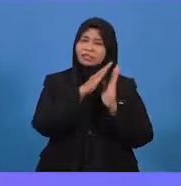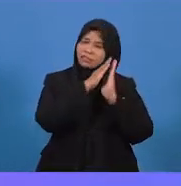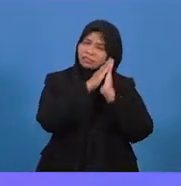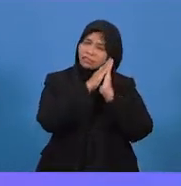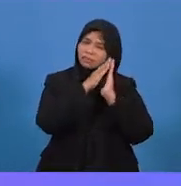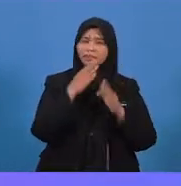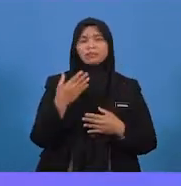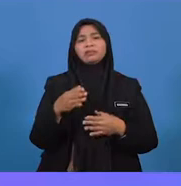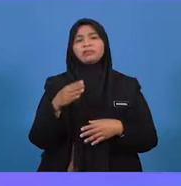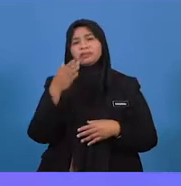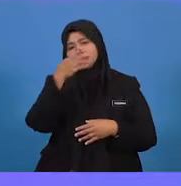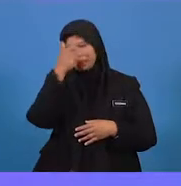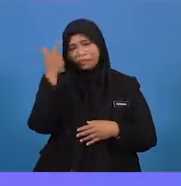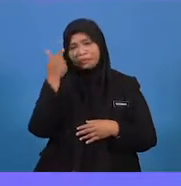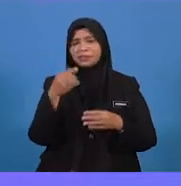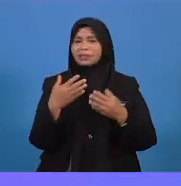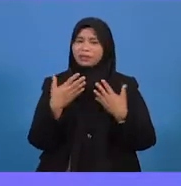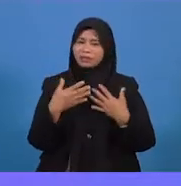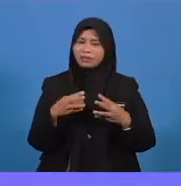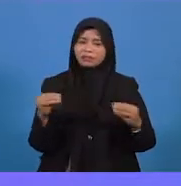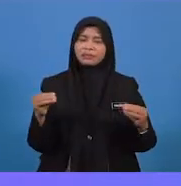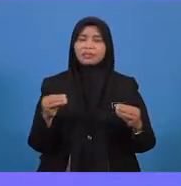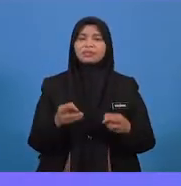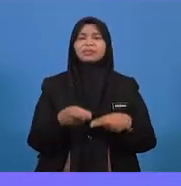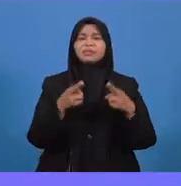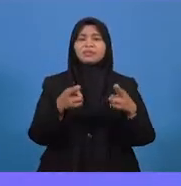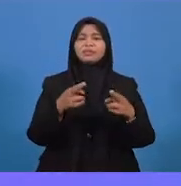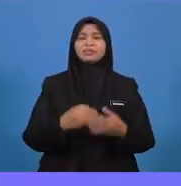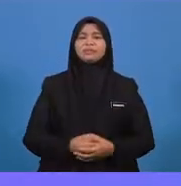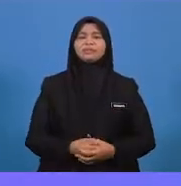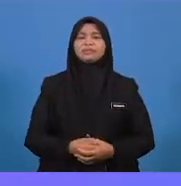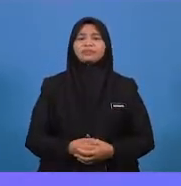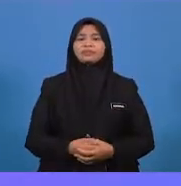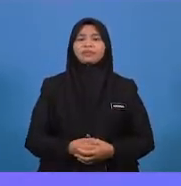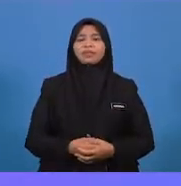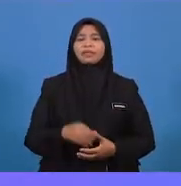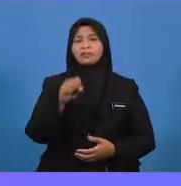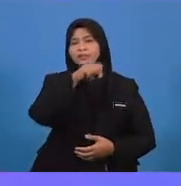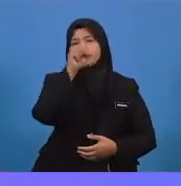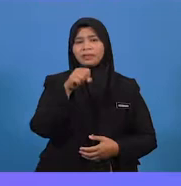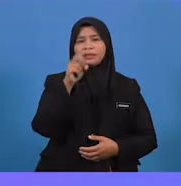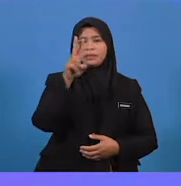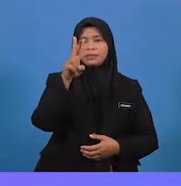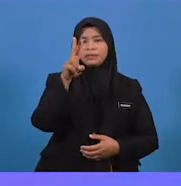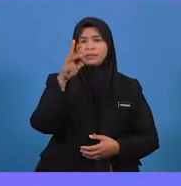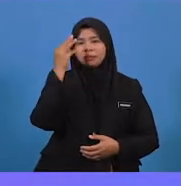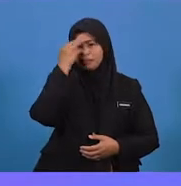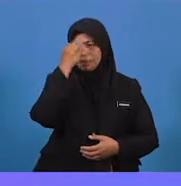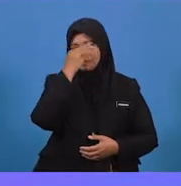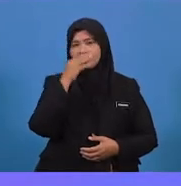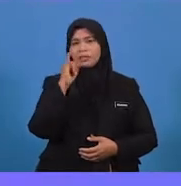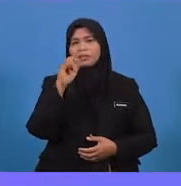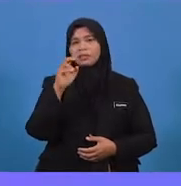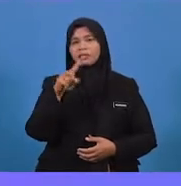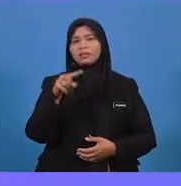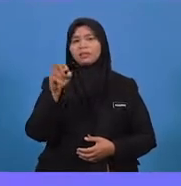melepas rezeki yang diserahkan oleh malaikat Mikail. Soalan kedua ialah, malaikat